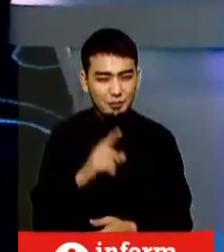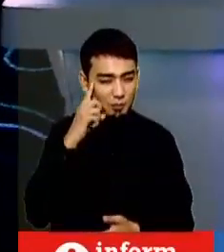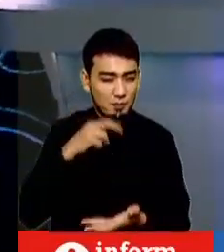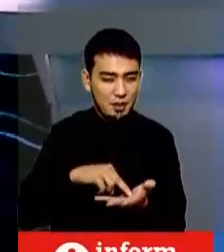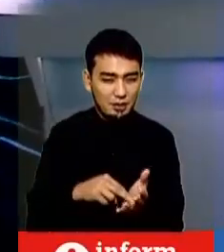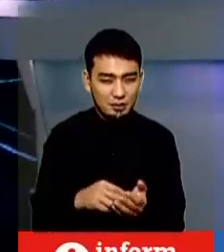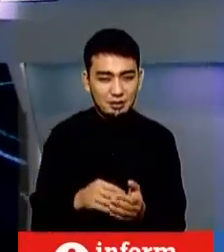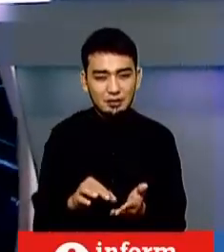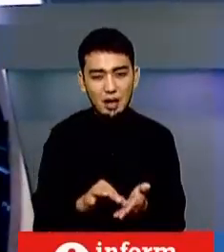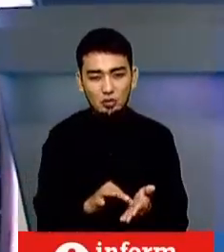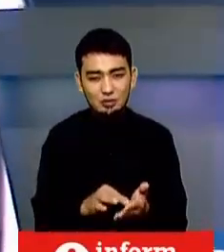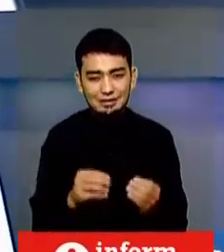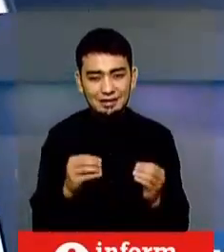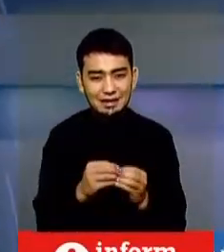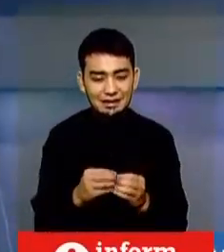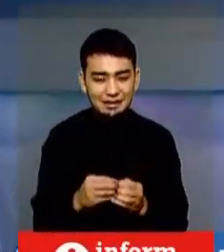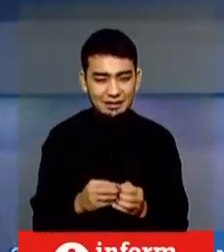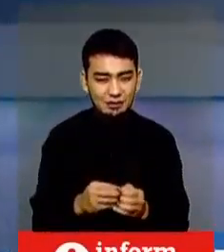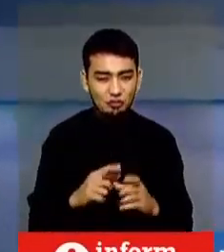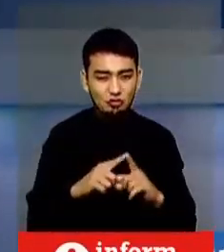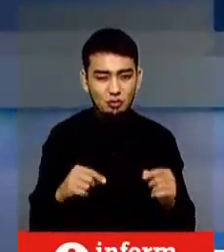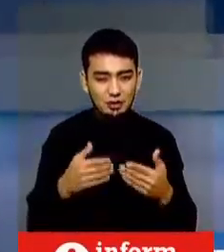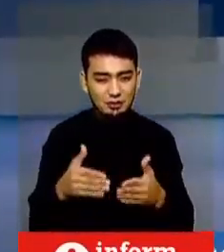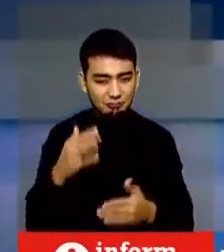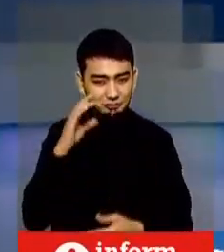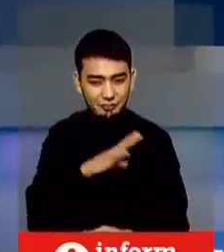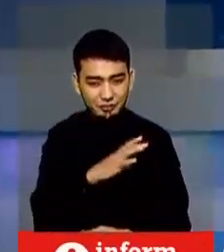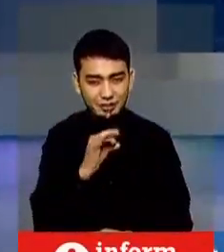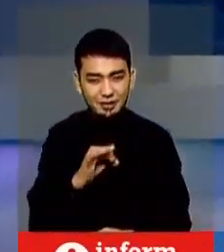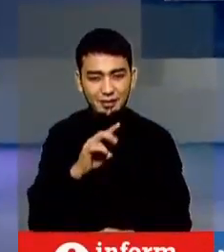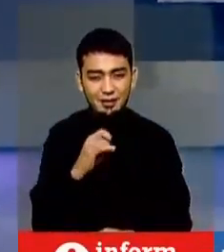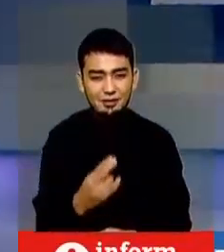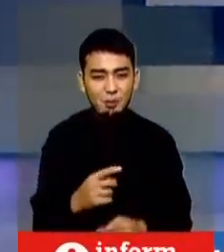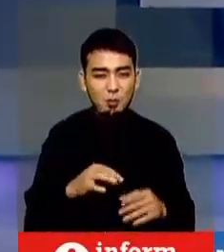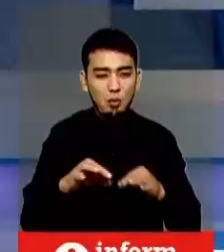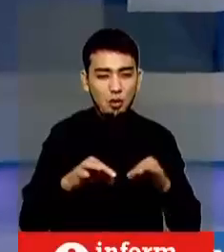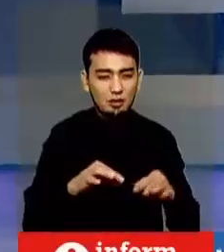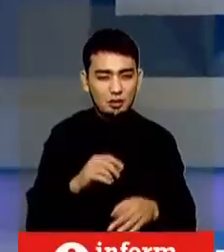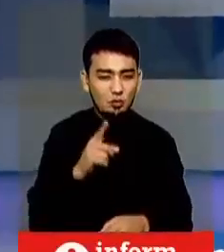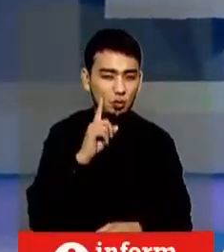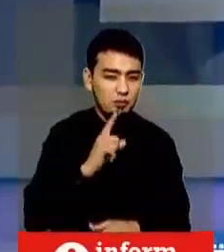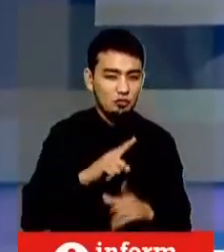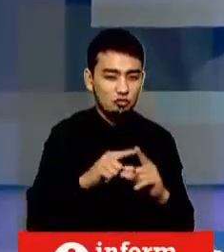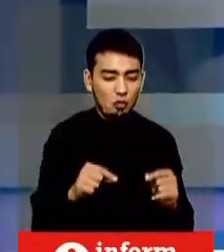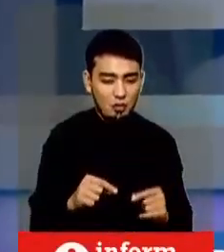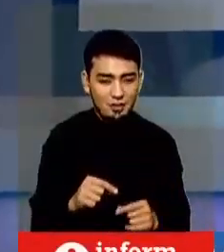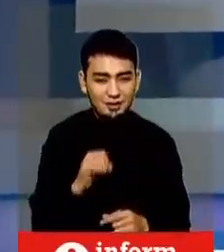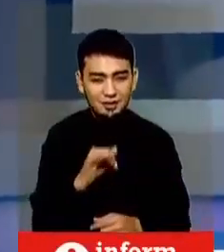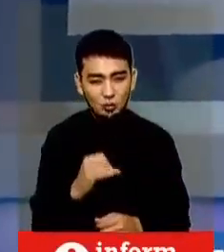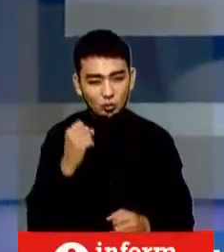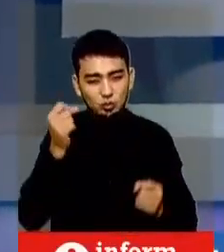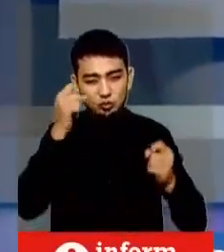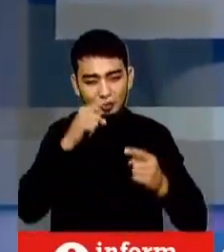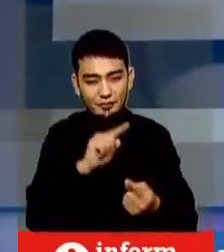построить сразу 10 заведений, 8 из них возведут в рамках национального проекта «Комфортная школа». Об этом стало известно в